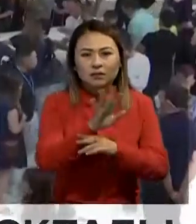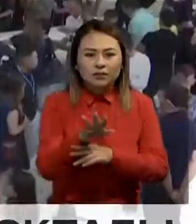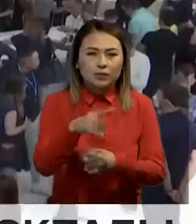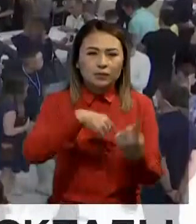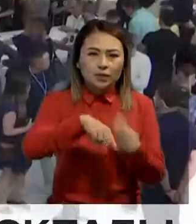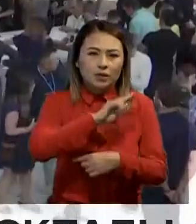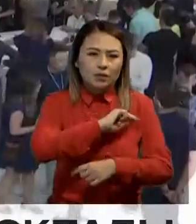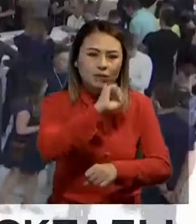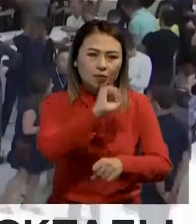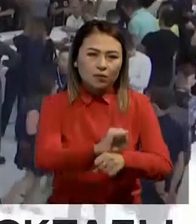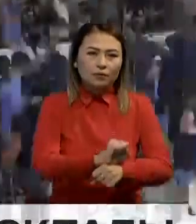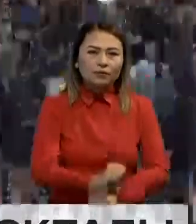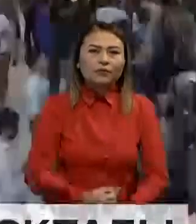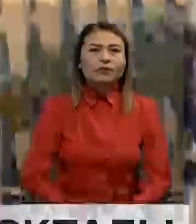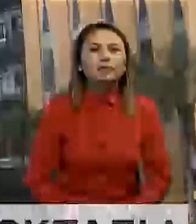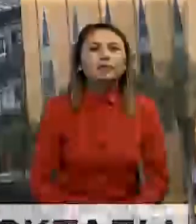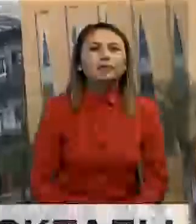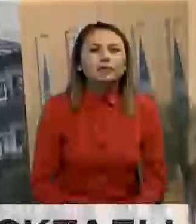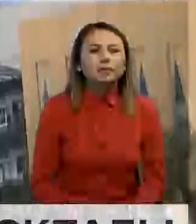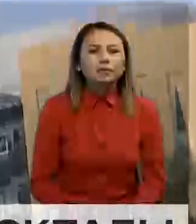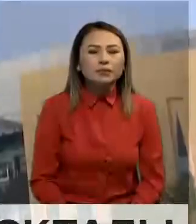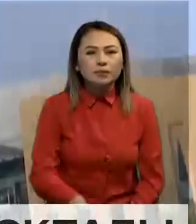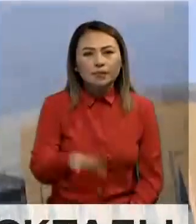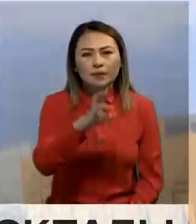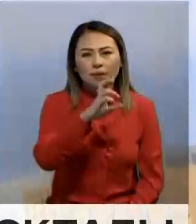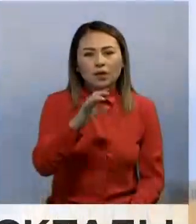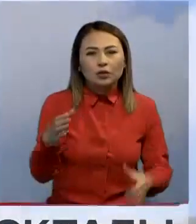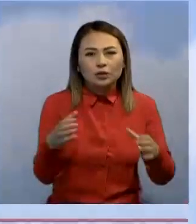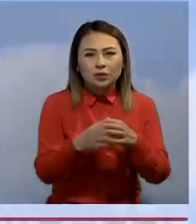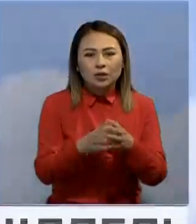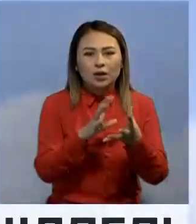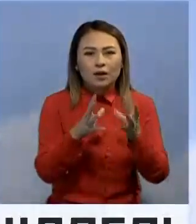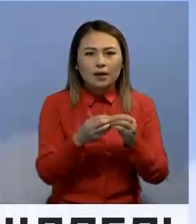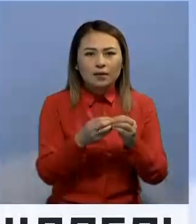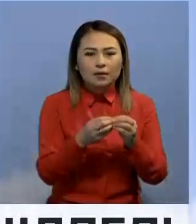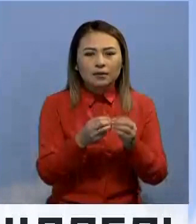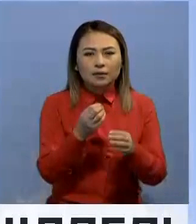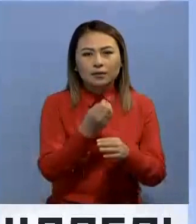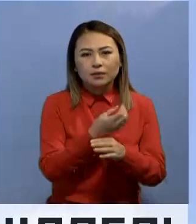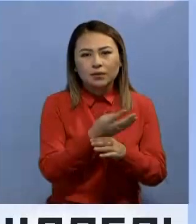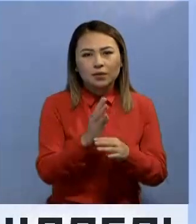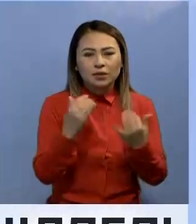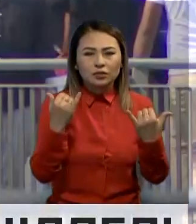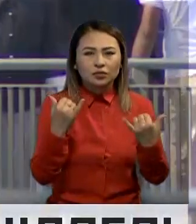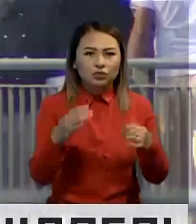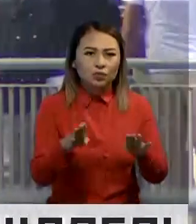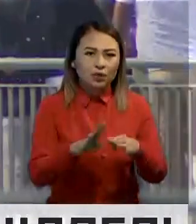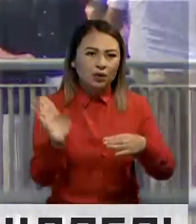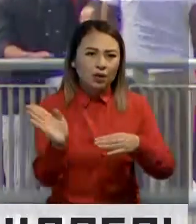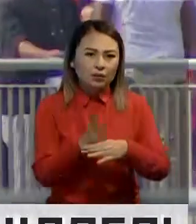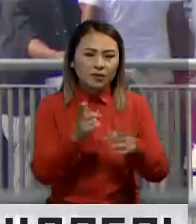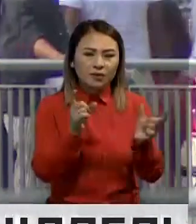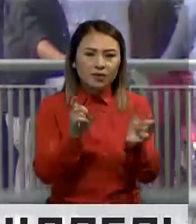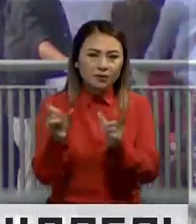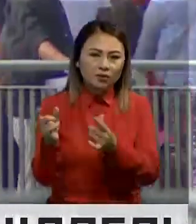жұмысы уақытша тоқтаған. Ал Біріккен Араб Әмірліктері болса, коронавирусқа байланысты шектеулерді алып тастады. Бұл